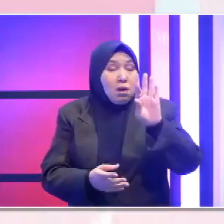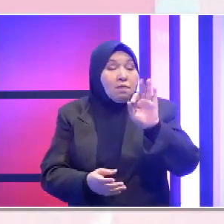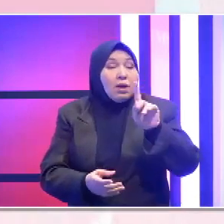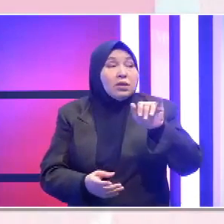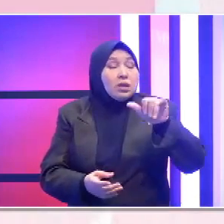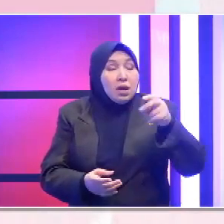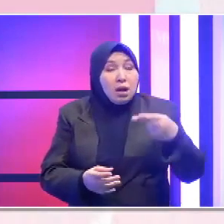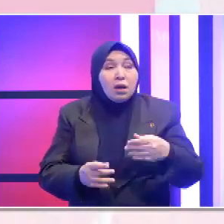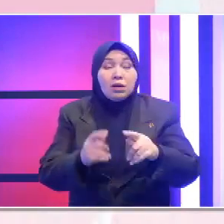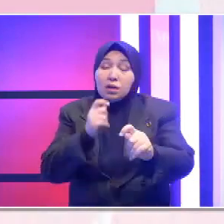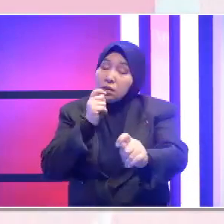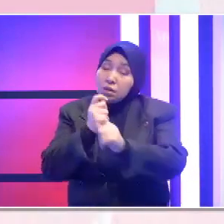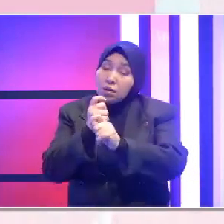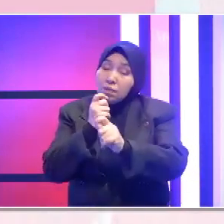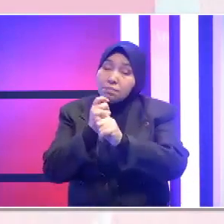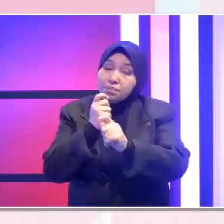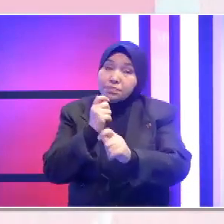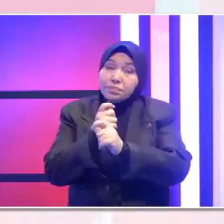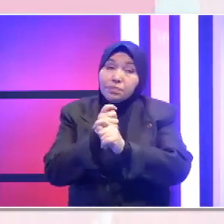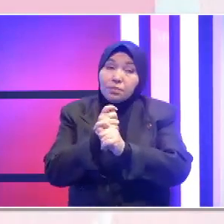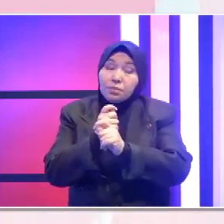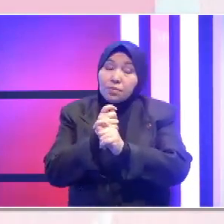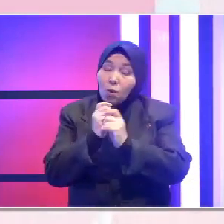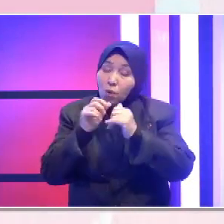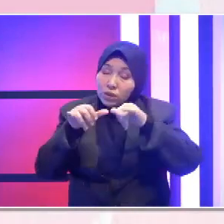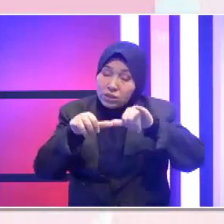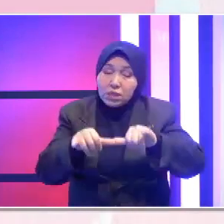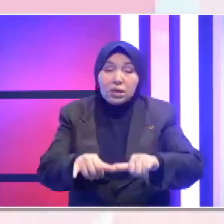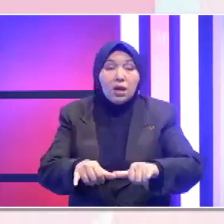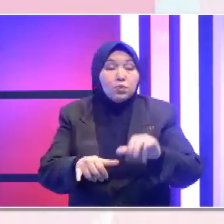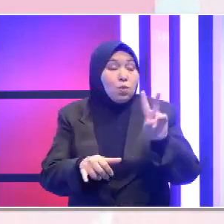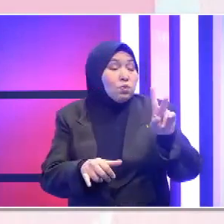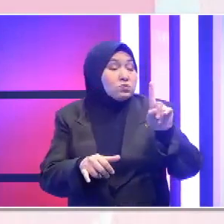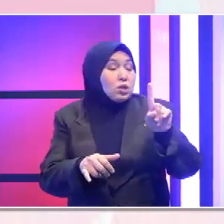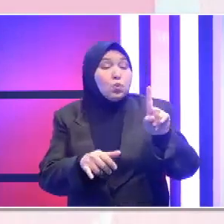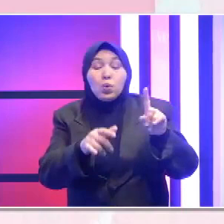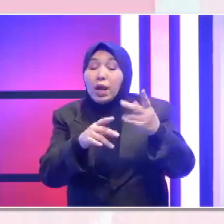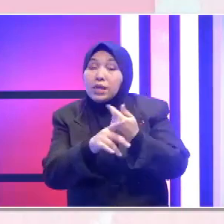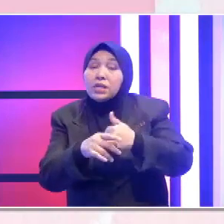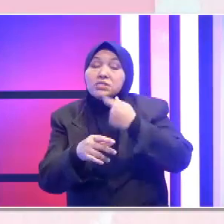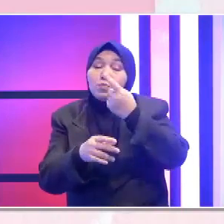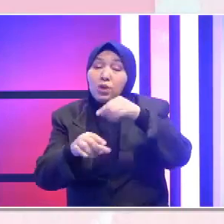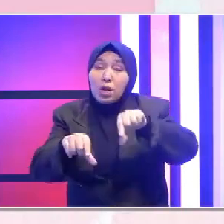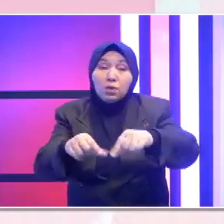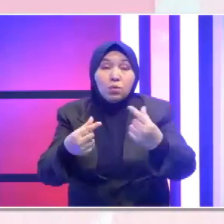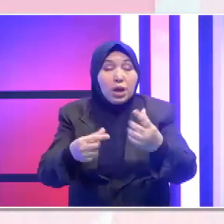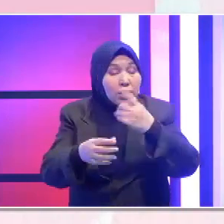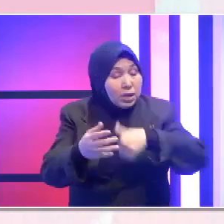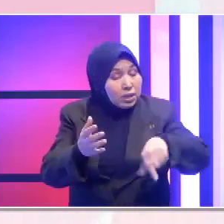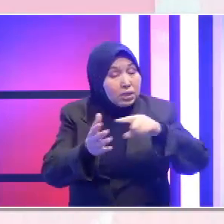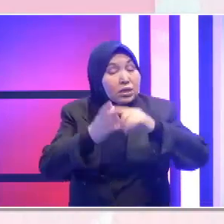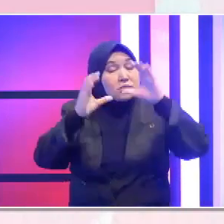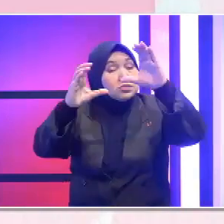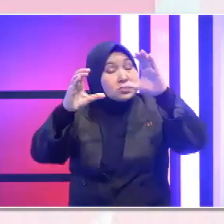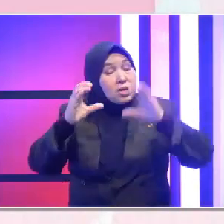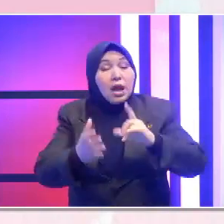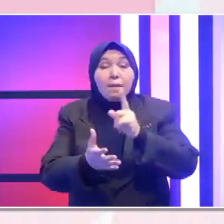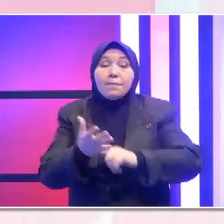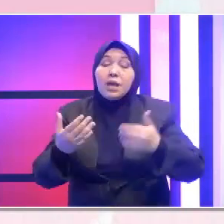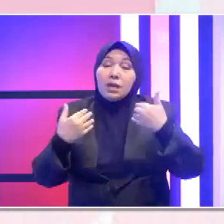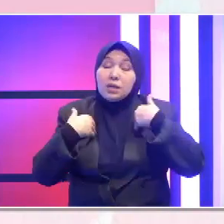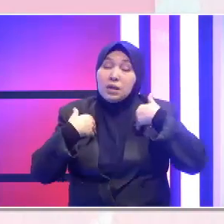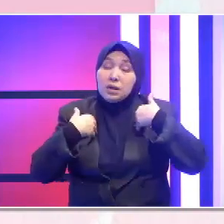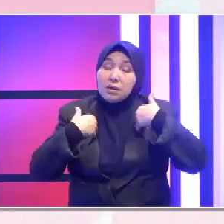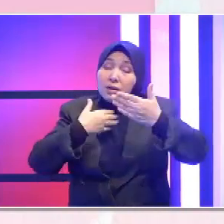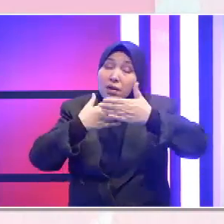yaitu kekal tetap ataupun tinggal 21 kali disebut di dalam Alquran dan inilah ciri HP yang ada